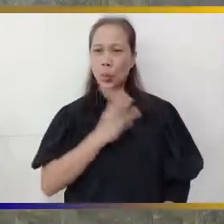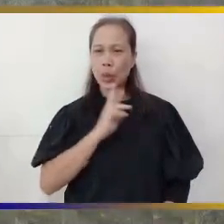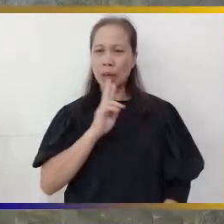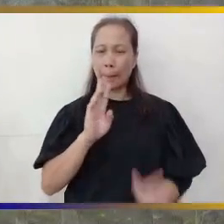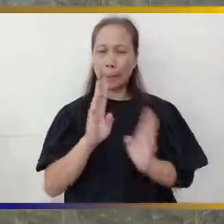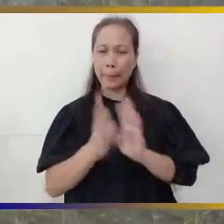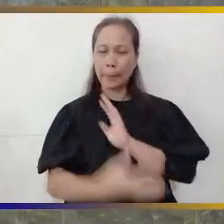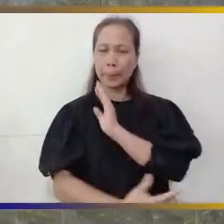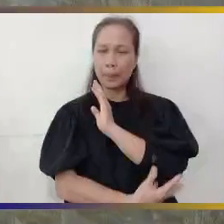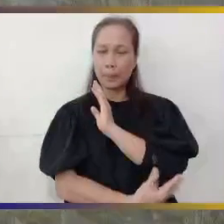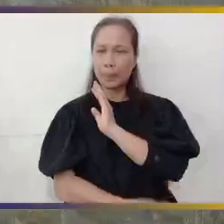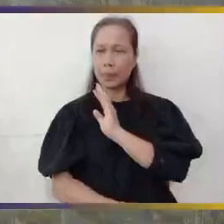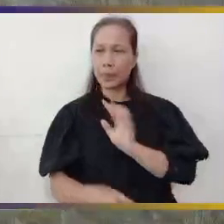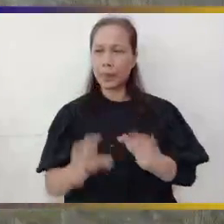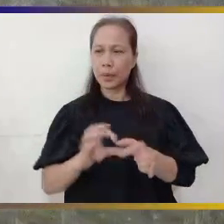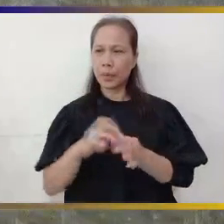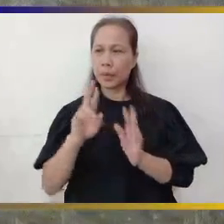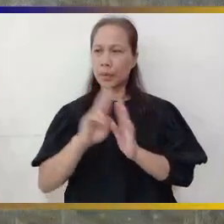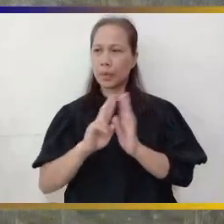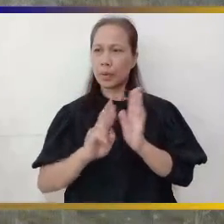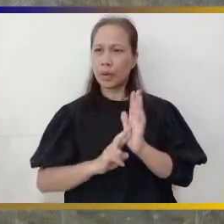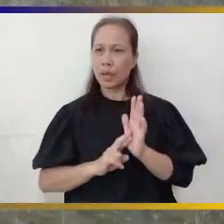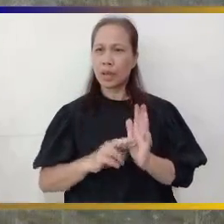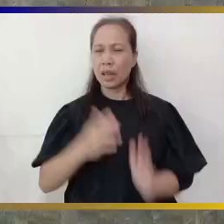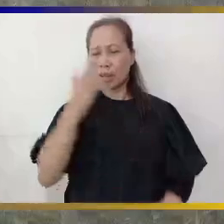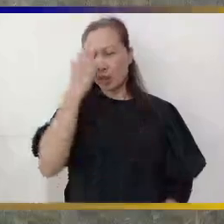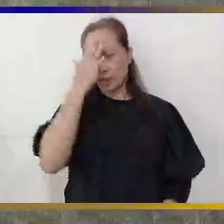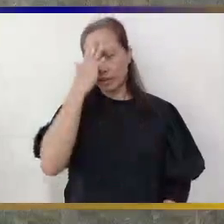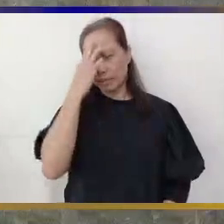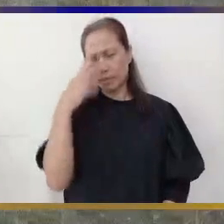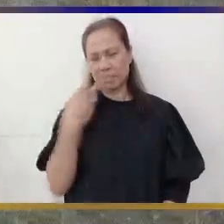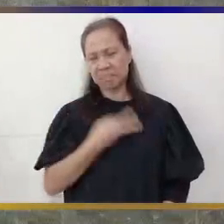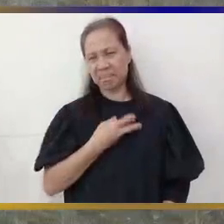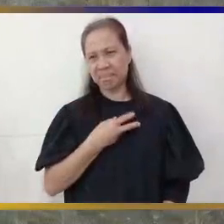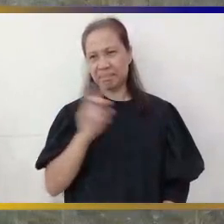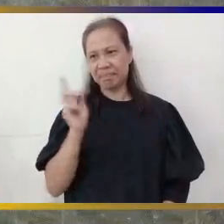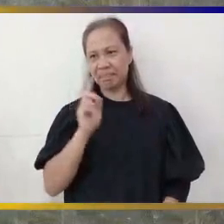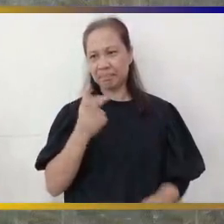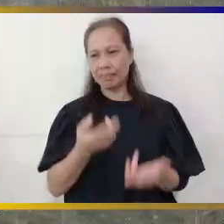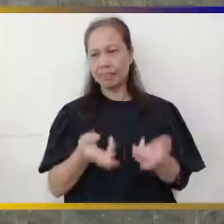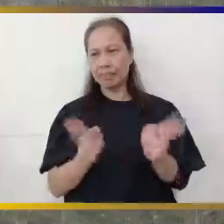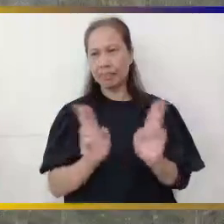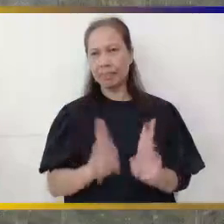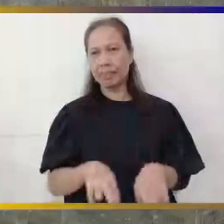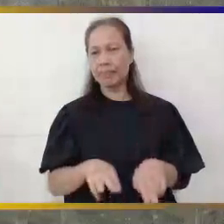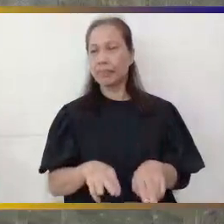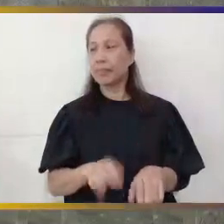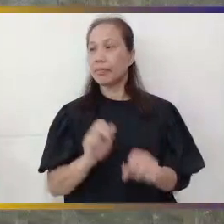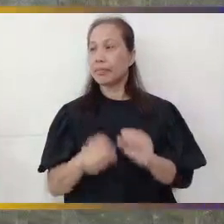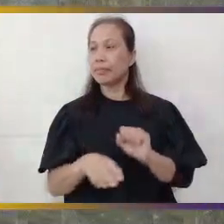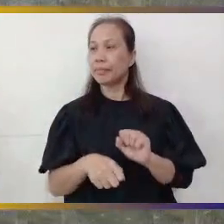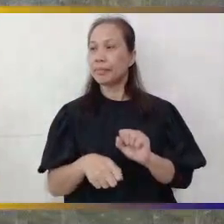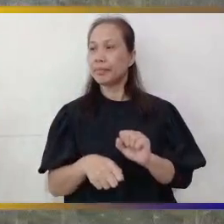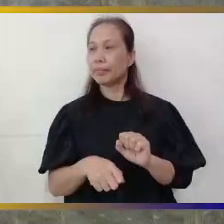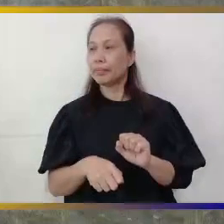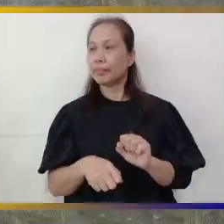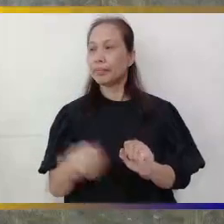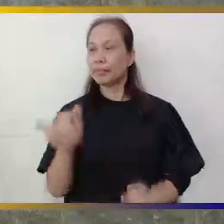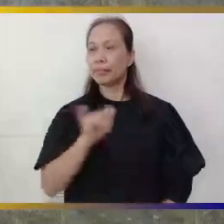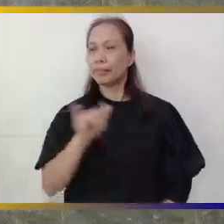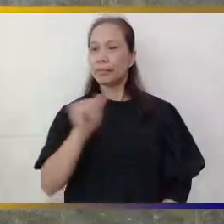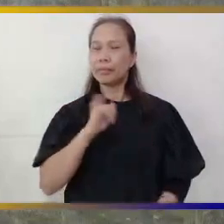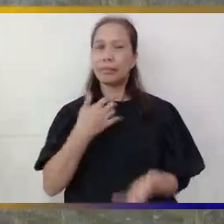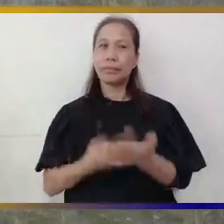us and He know what's going on with us di ba So Alam ng Diyos yan ngayon so same thing na